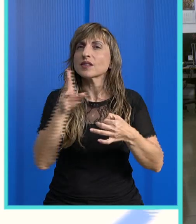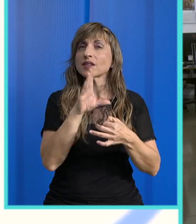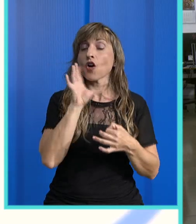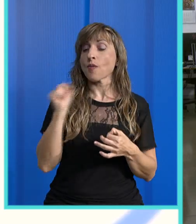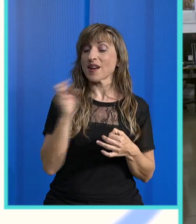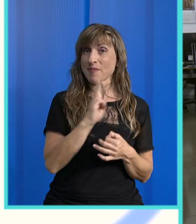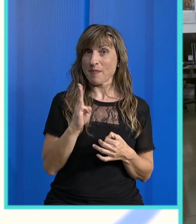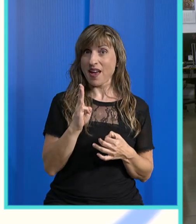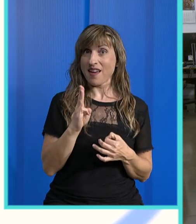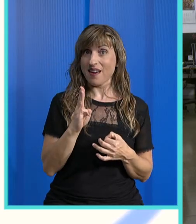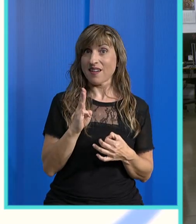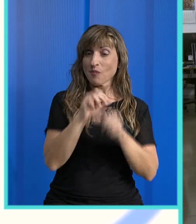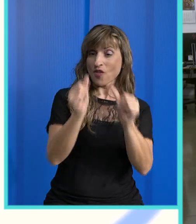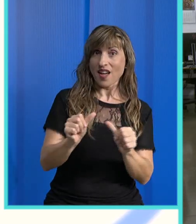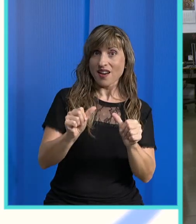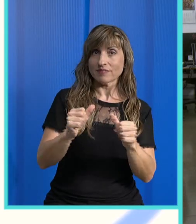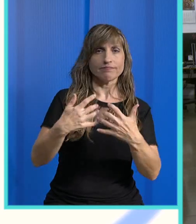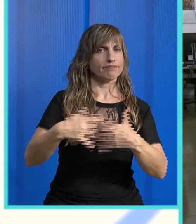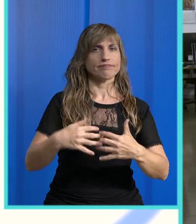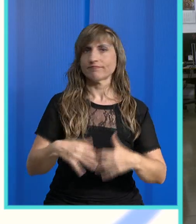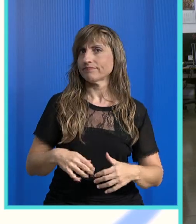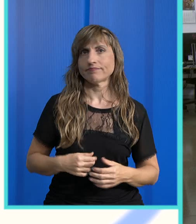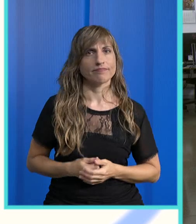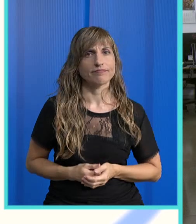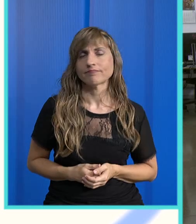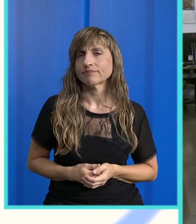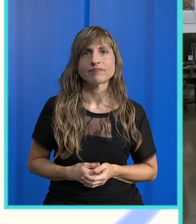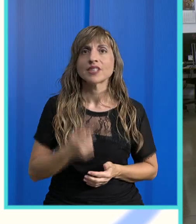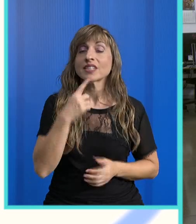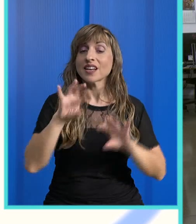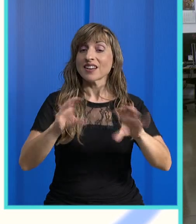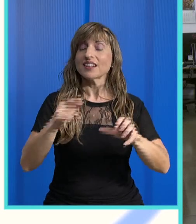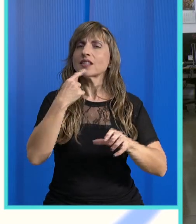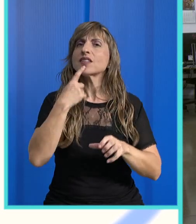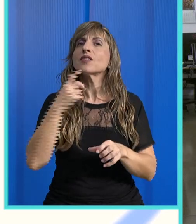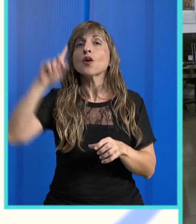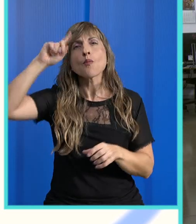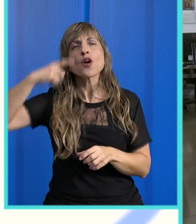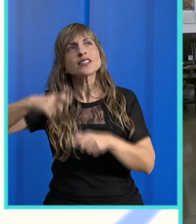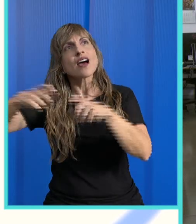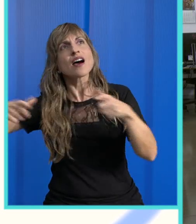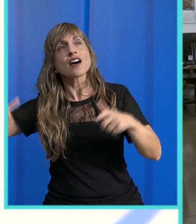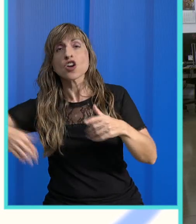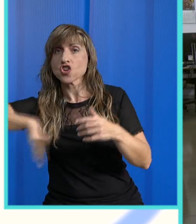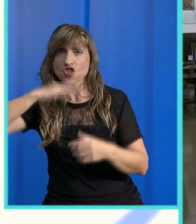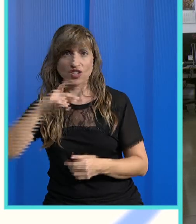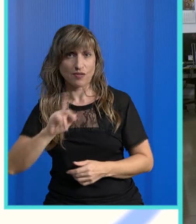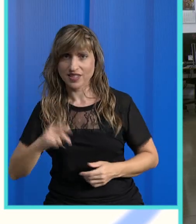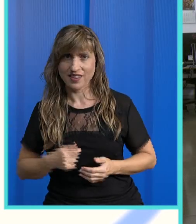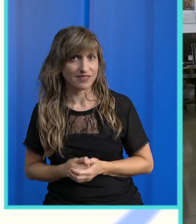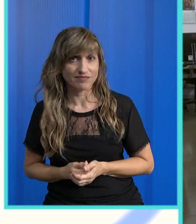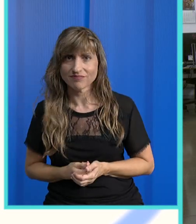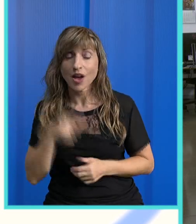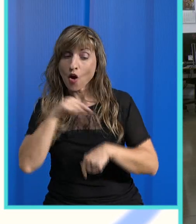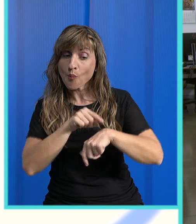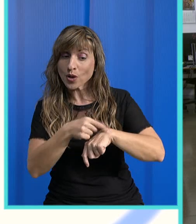funcionat. El Badalona Matí de Radio Ciutat ha argumentat que augmentar el nombre d'agències és insuficient i que la política en aquesta matèria